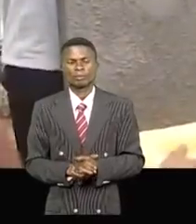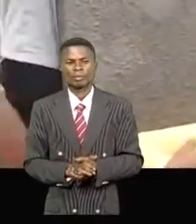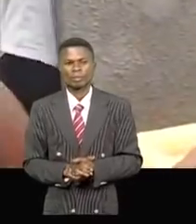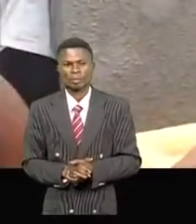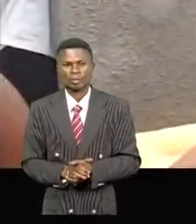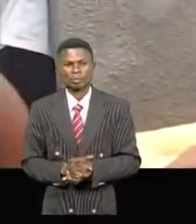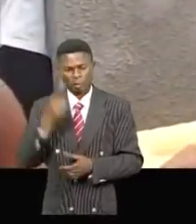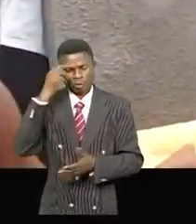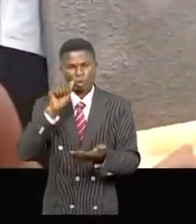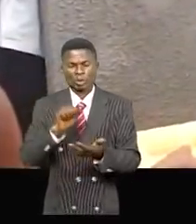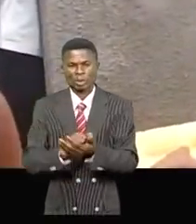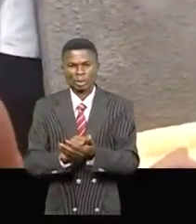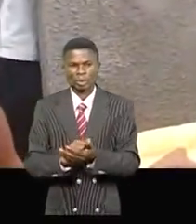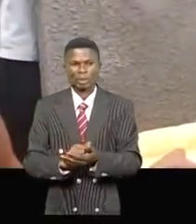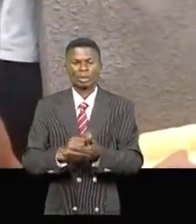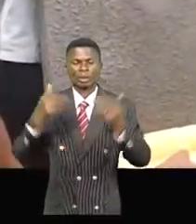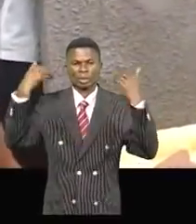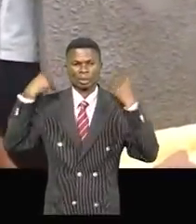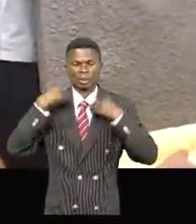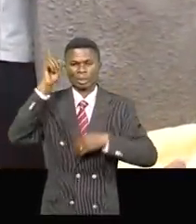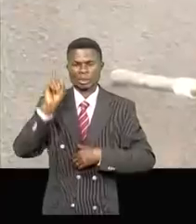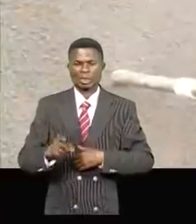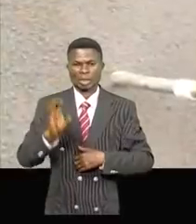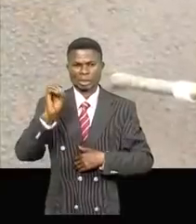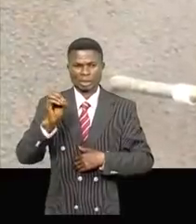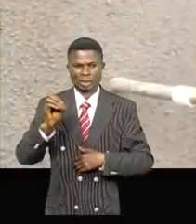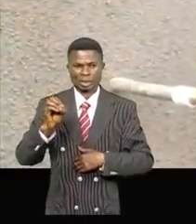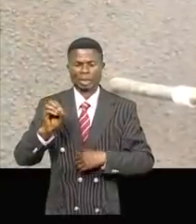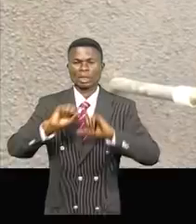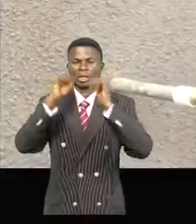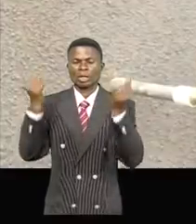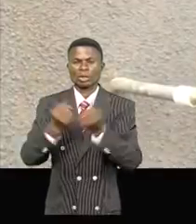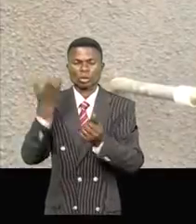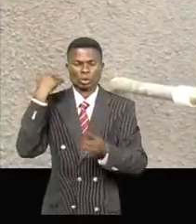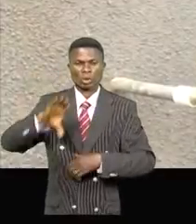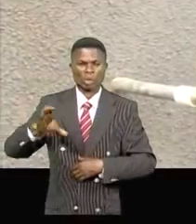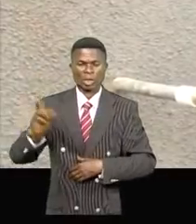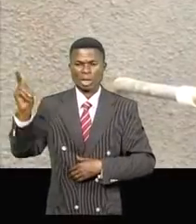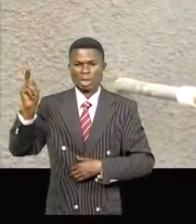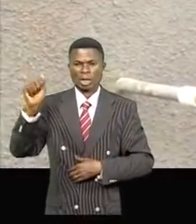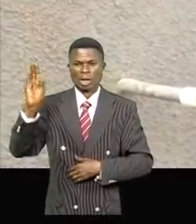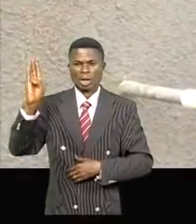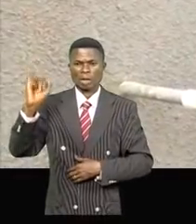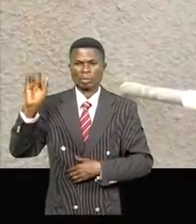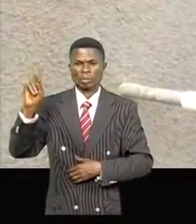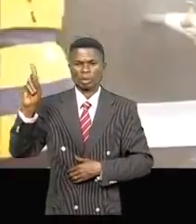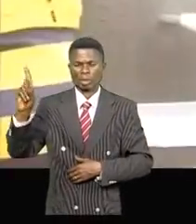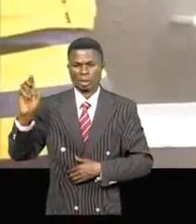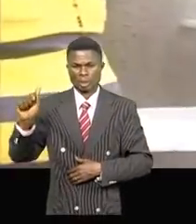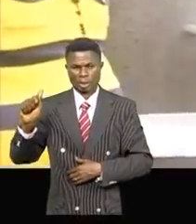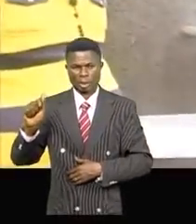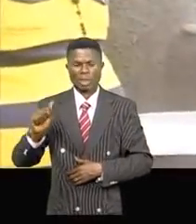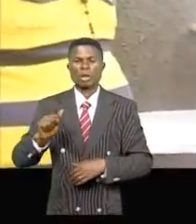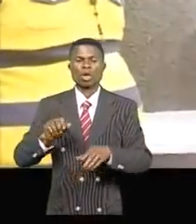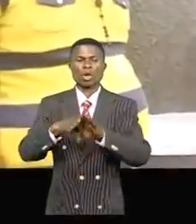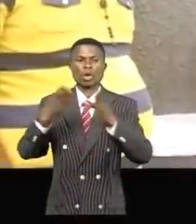À cette occasion, le chef de centre secondaire de la régie des eaux Kabinda, le bishop Abakou Kiabomulenda, a procédé à